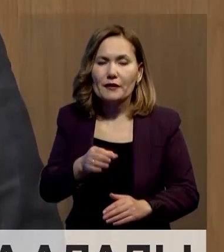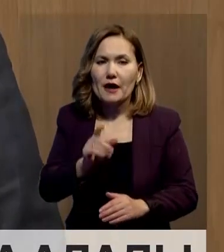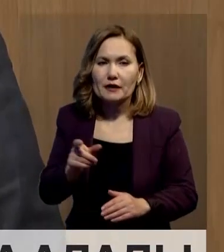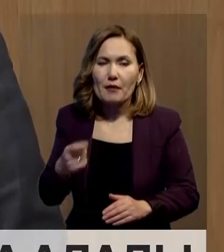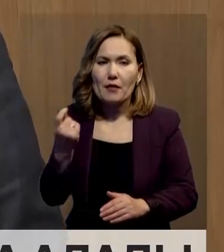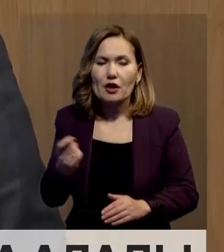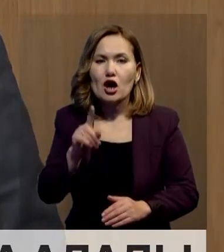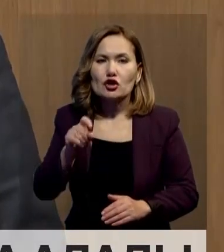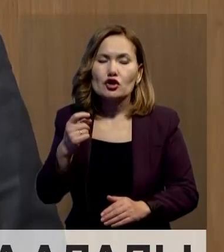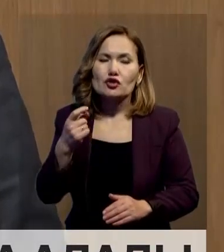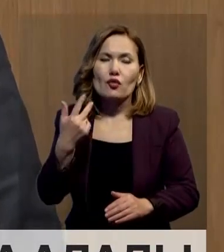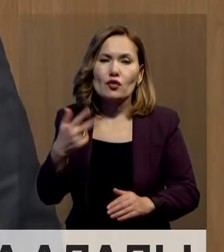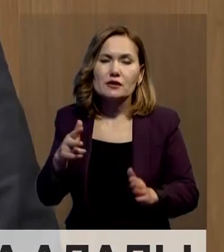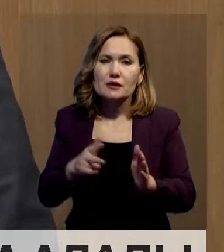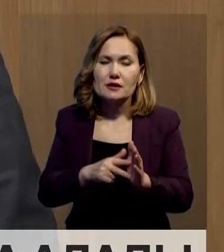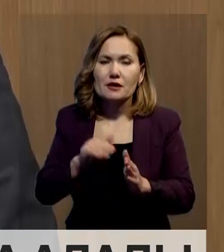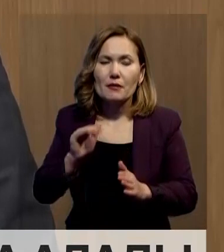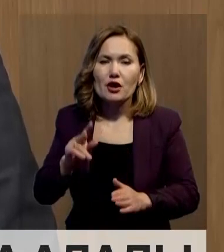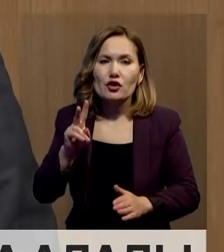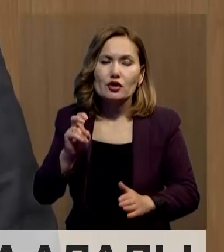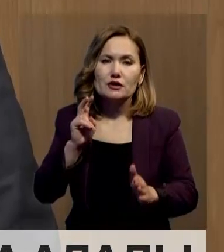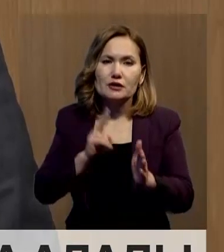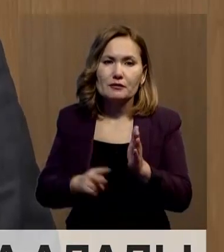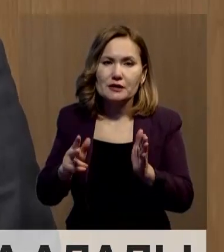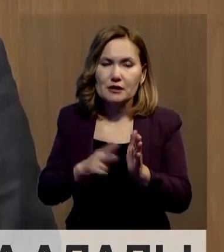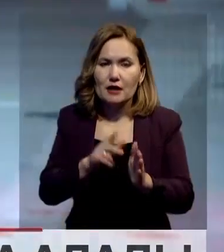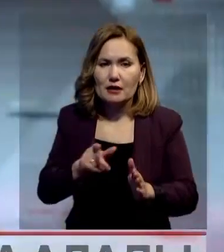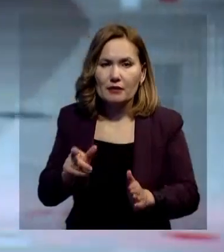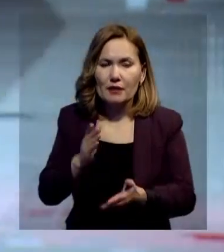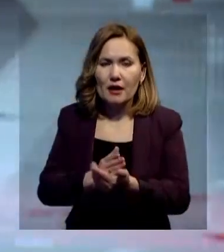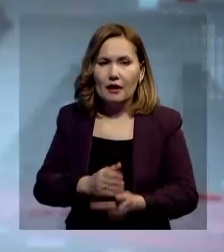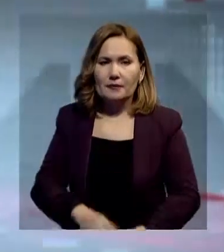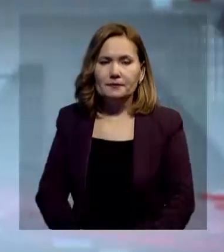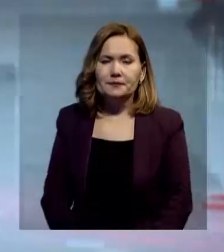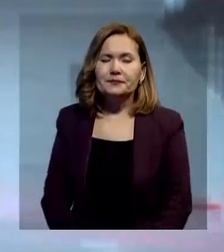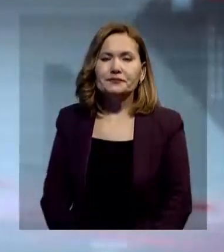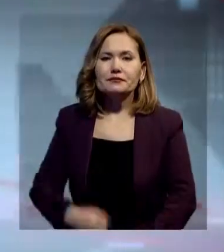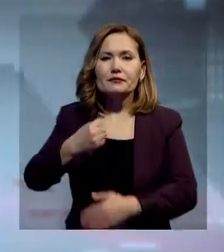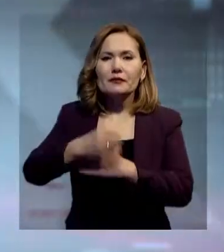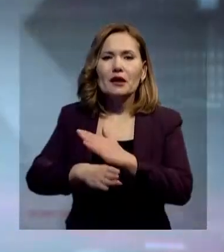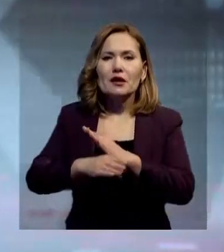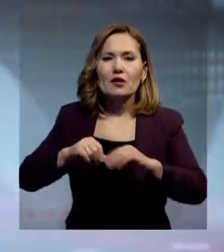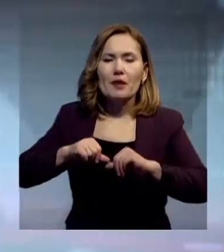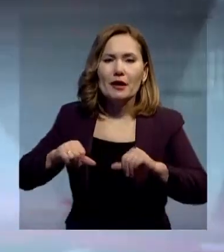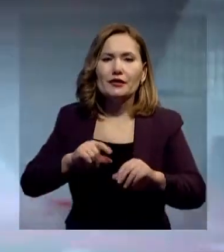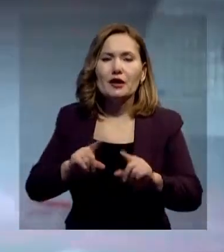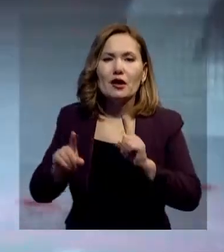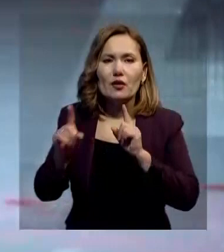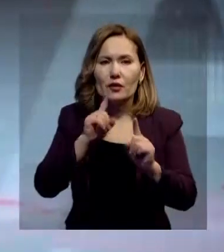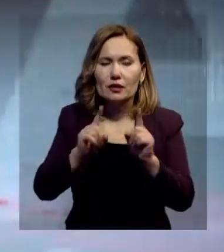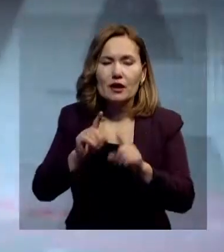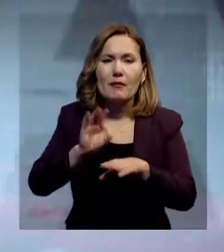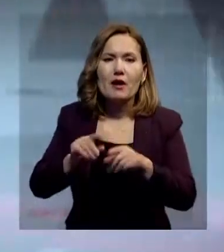Мұнда 138 277 сайлаушы бар. Орталық сайлау комиссиясының отырысында эпидахуал мәселесі